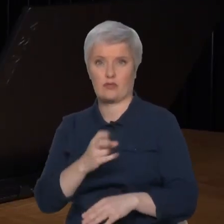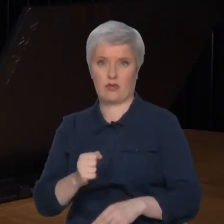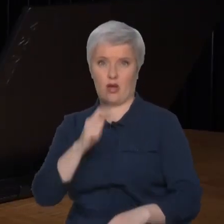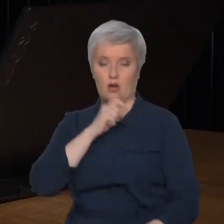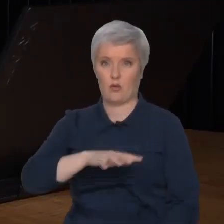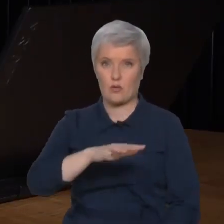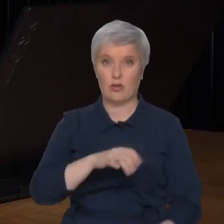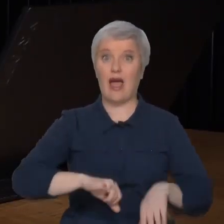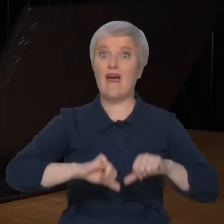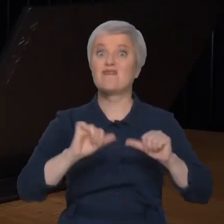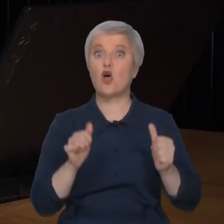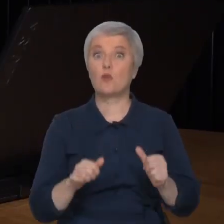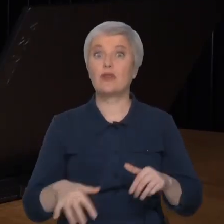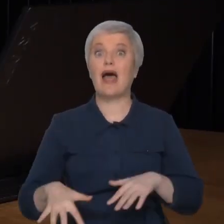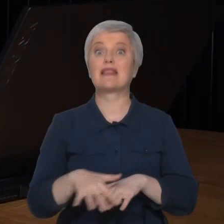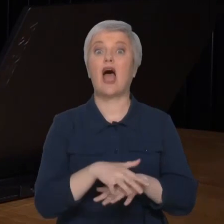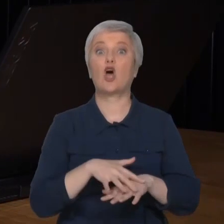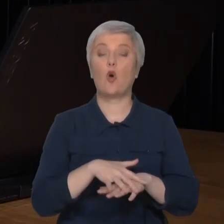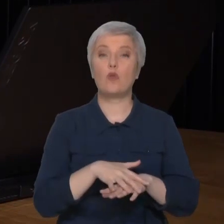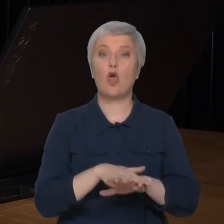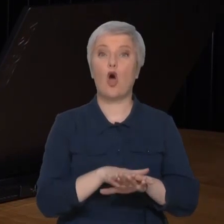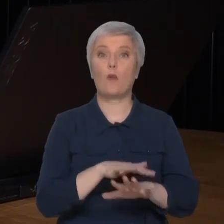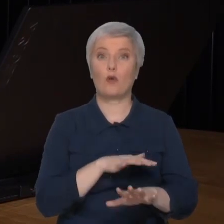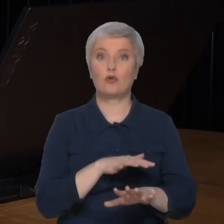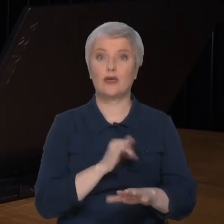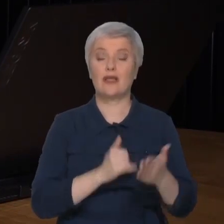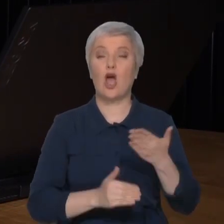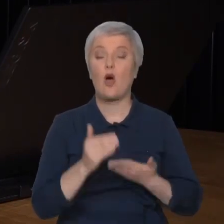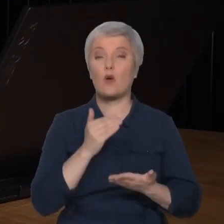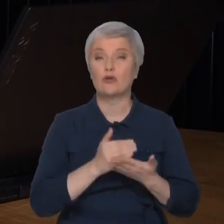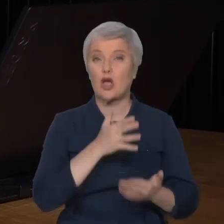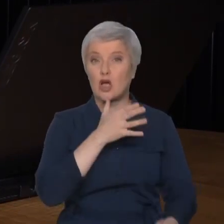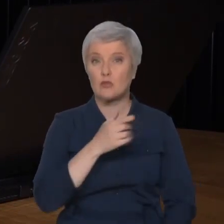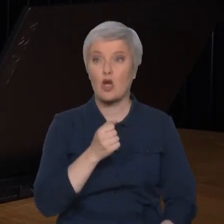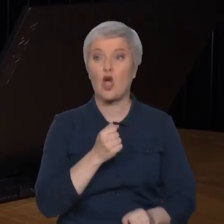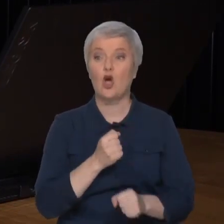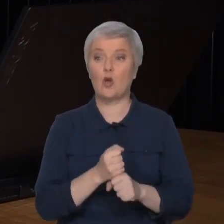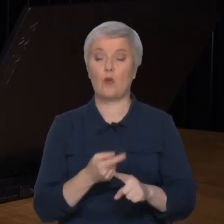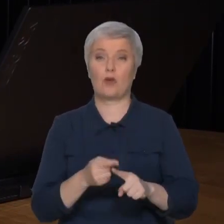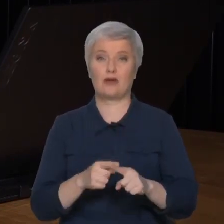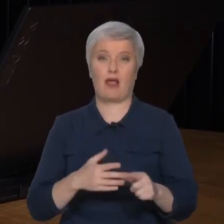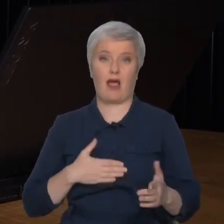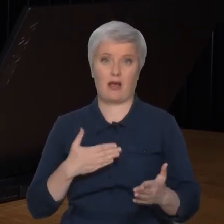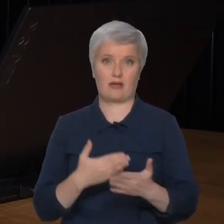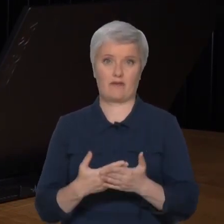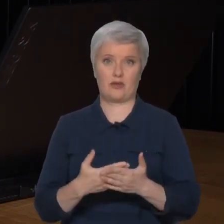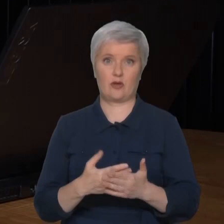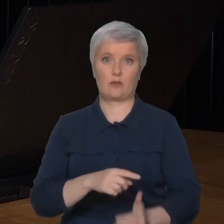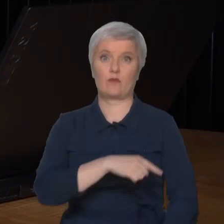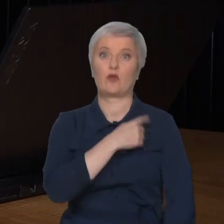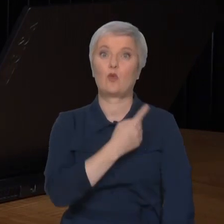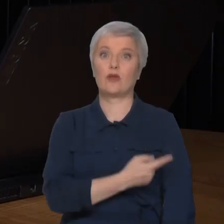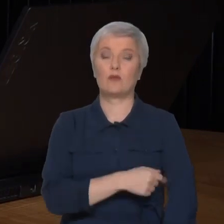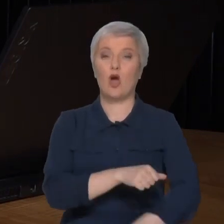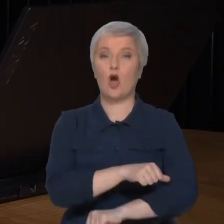І останнім часом, повідомляє Генштаб ЗСУ, роблять це активніше. Укріплює свої кордони і Україна. Готує резерв